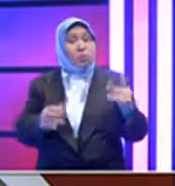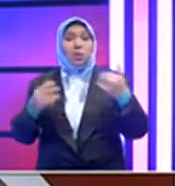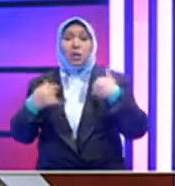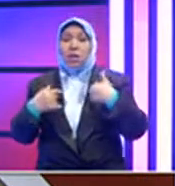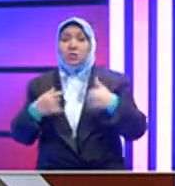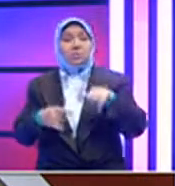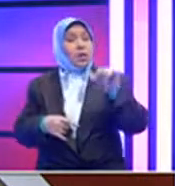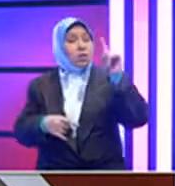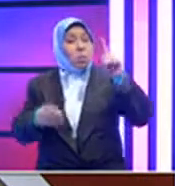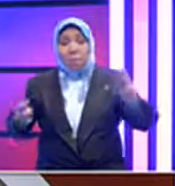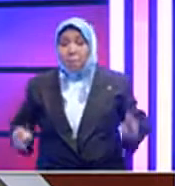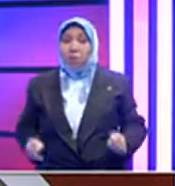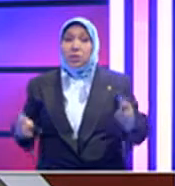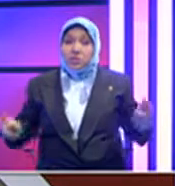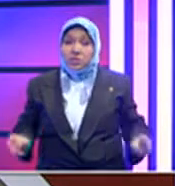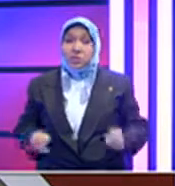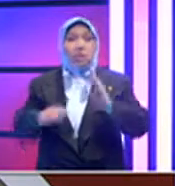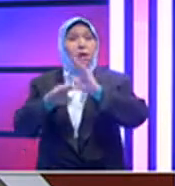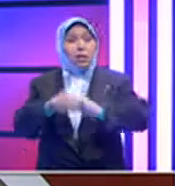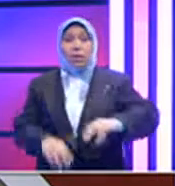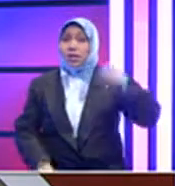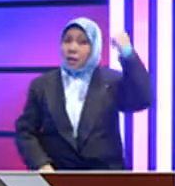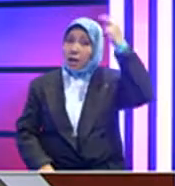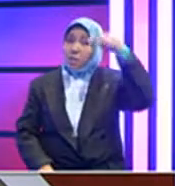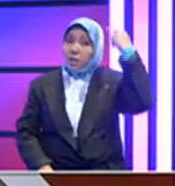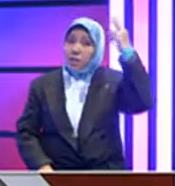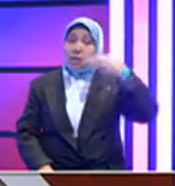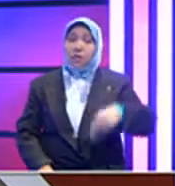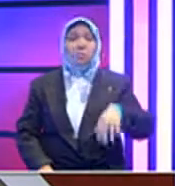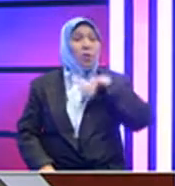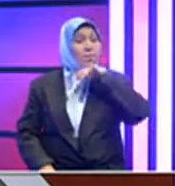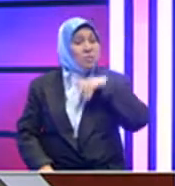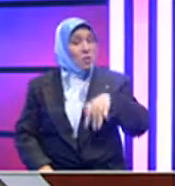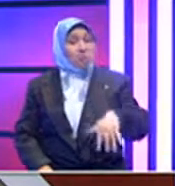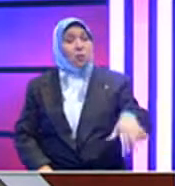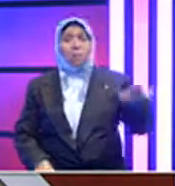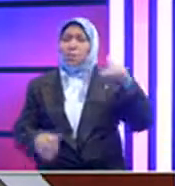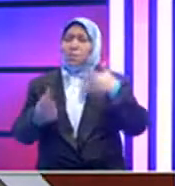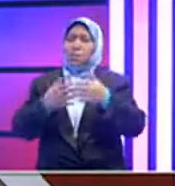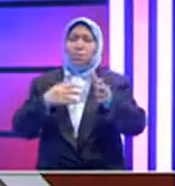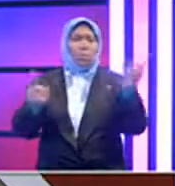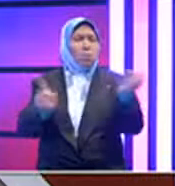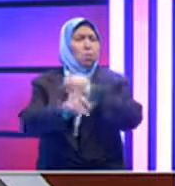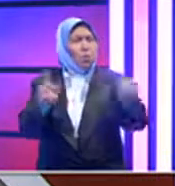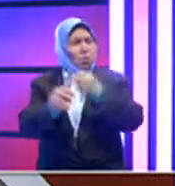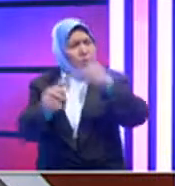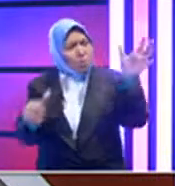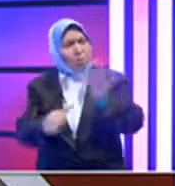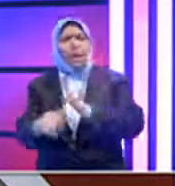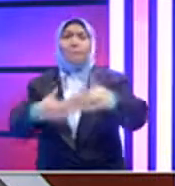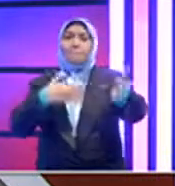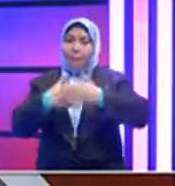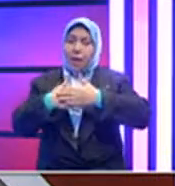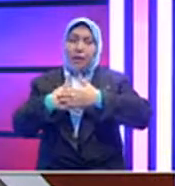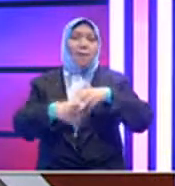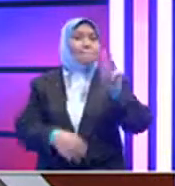11 motif di kepada Nabi Shallallahu Alaihi Wasallam Nabawi akan walaupun di hanya macam-macam akan kembali baik ketombe akan kembali baik